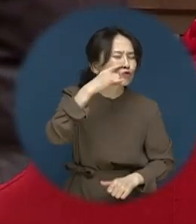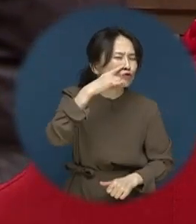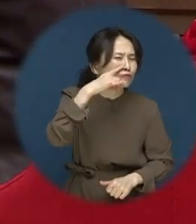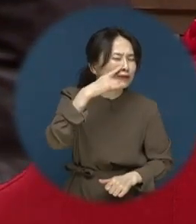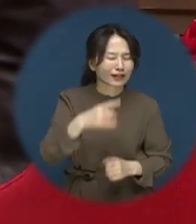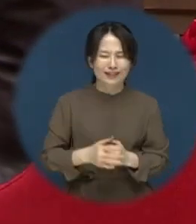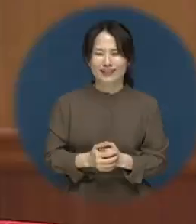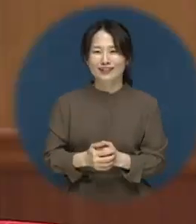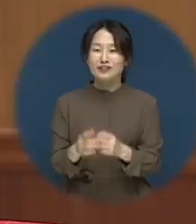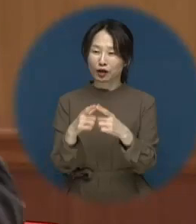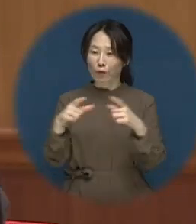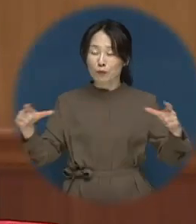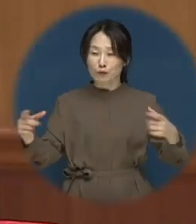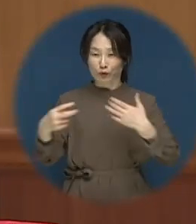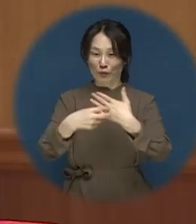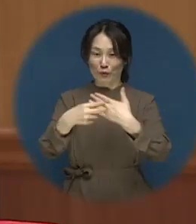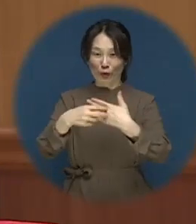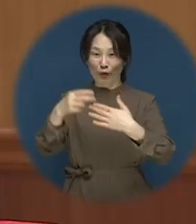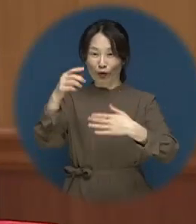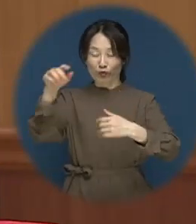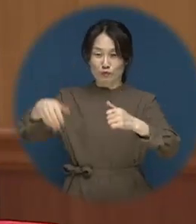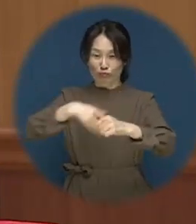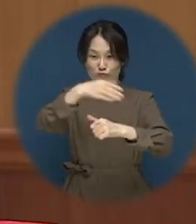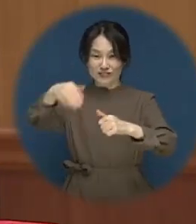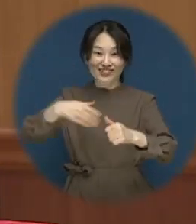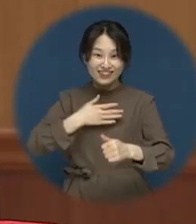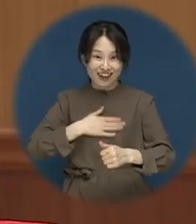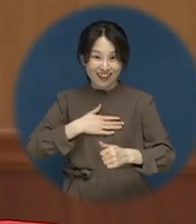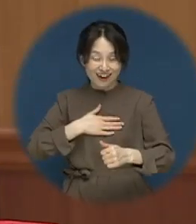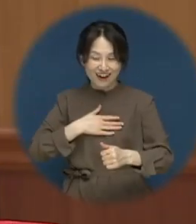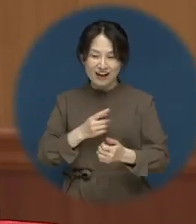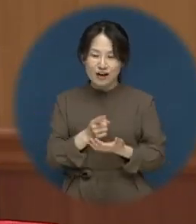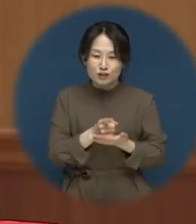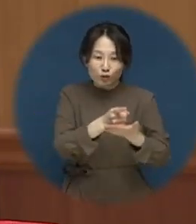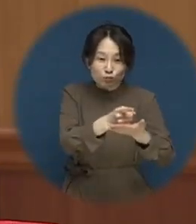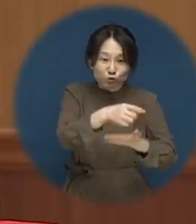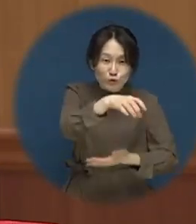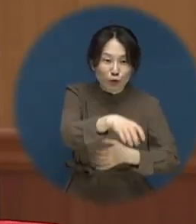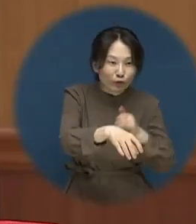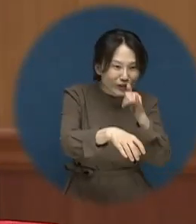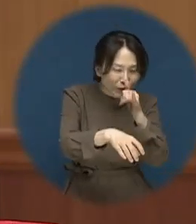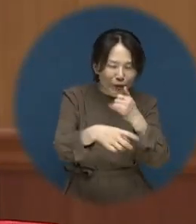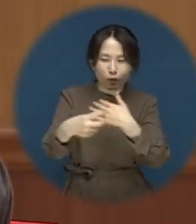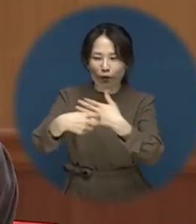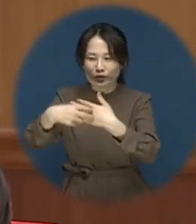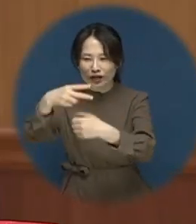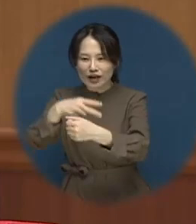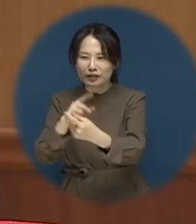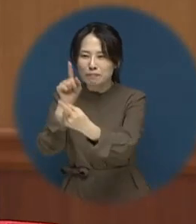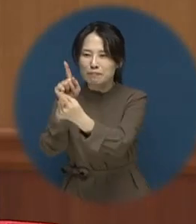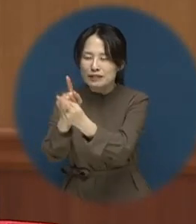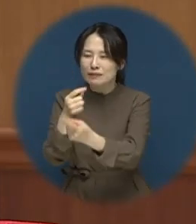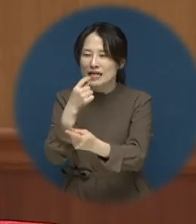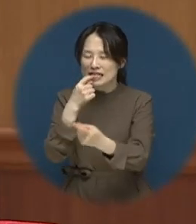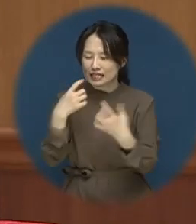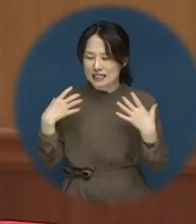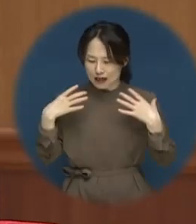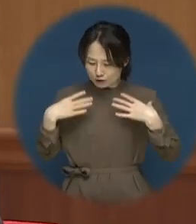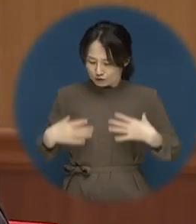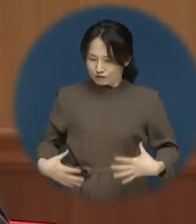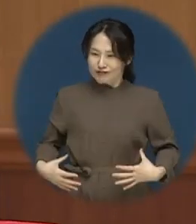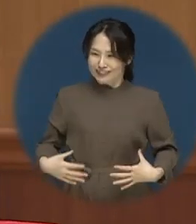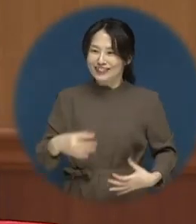병원에 가면 예. 그 풍경이 있잖아요. 예. 그죠? 뭐 접수하는 데가 있고, 그때 의사선생님 만나면 한 가운을 입고